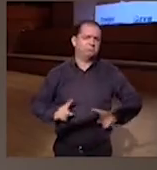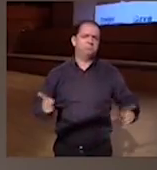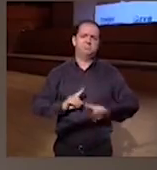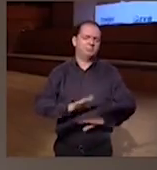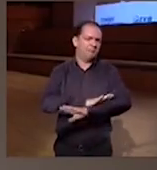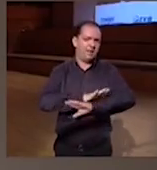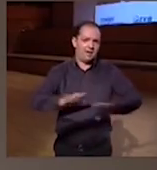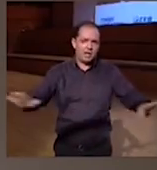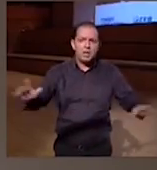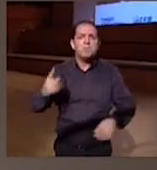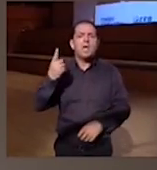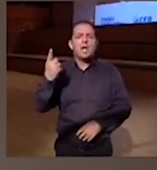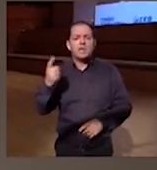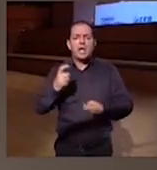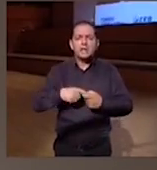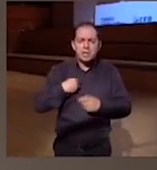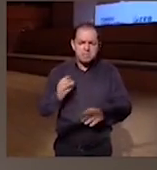κανείς δεν ξέρει τι τον περιμένει.